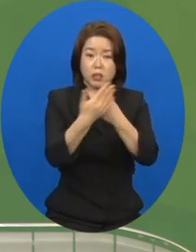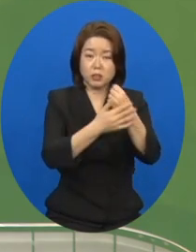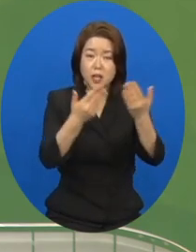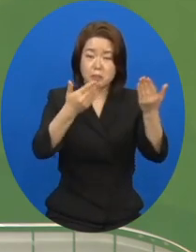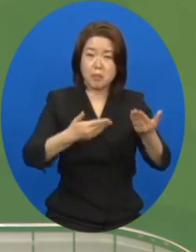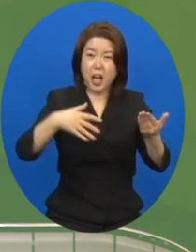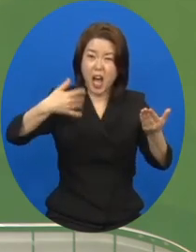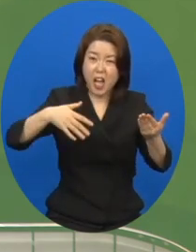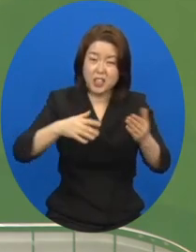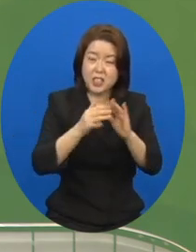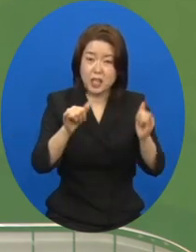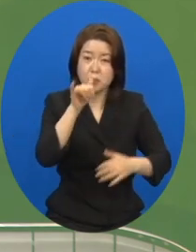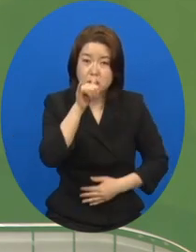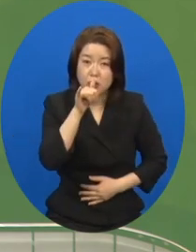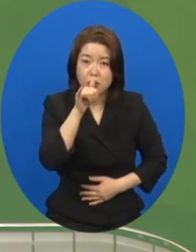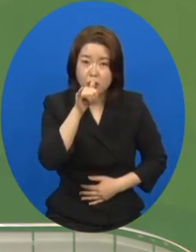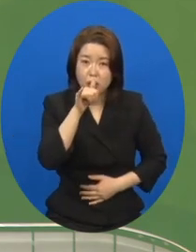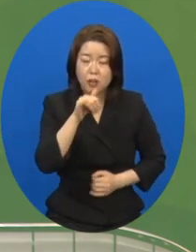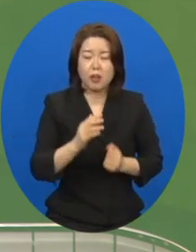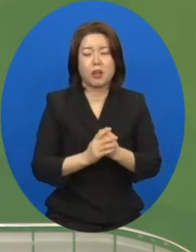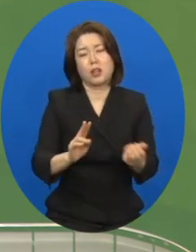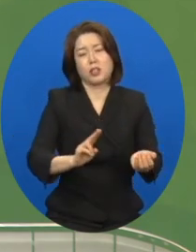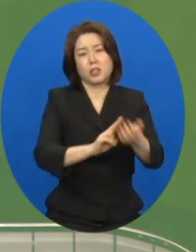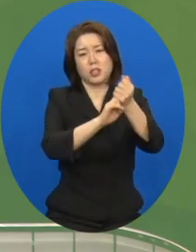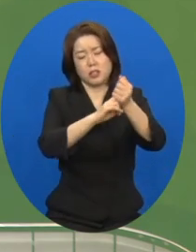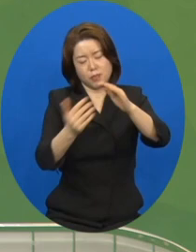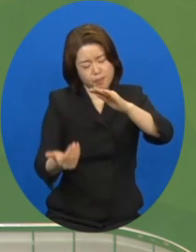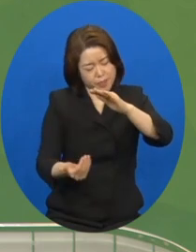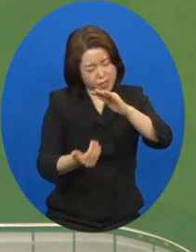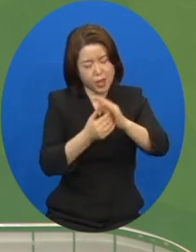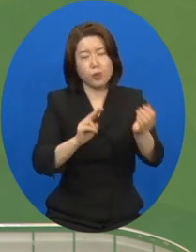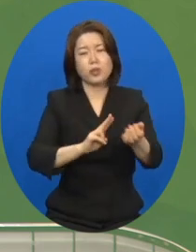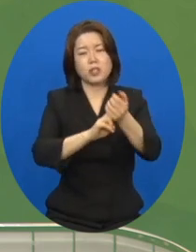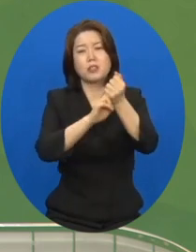있습니까? 기적 중에 기적의 주인공이에요.